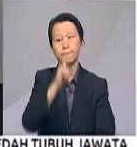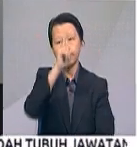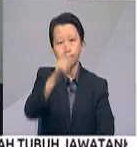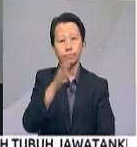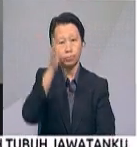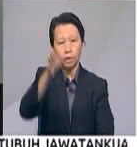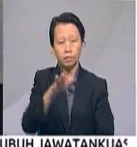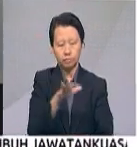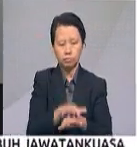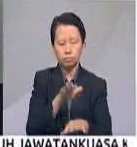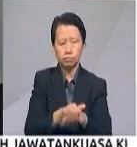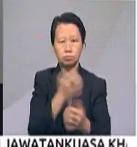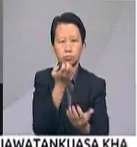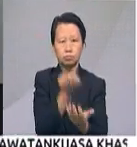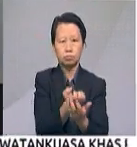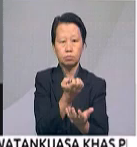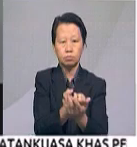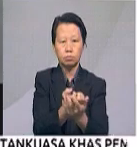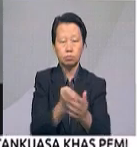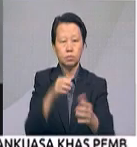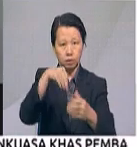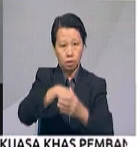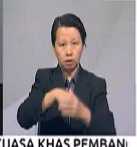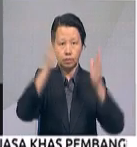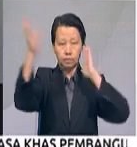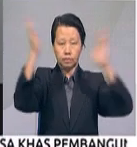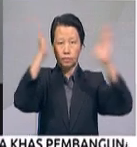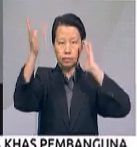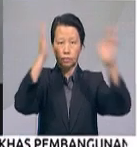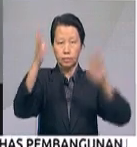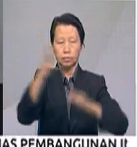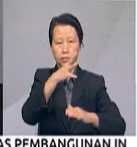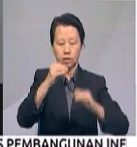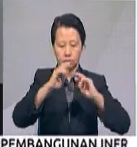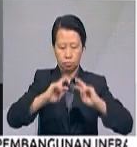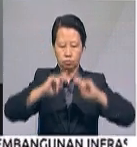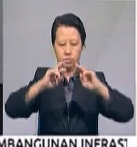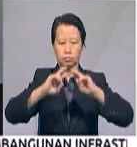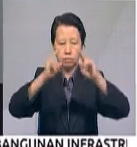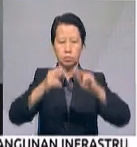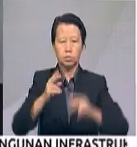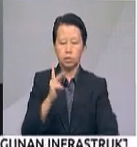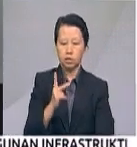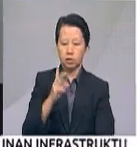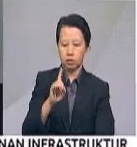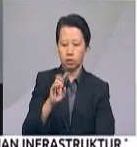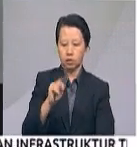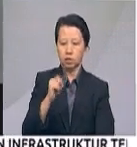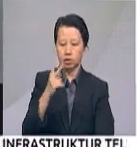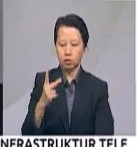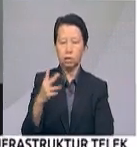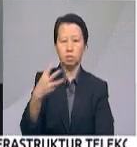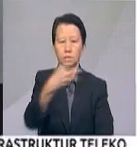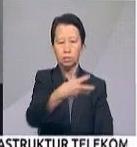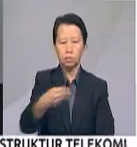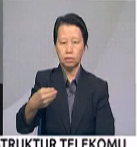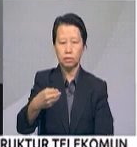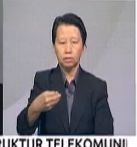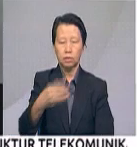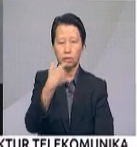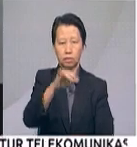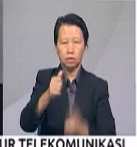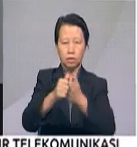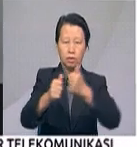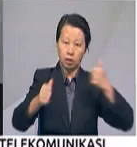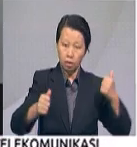akan merancakkan ekonomi domestik negara kita, mempertingkatkan lagi KDNK dan sekaligus